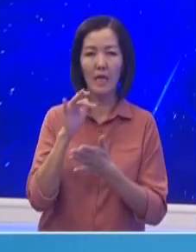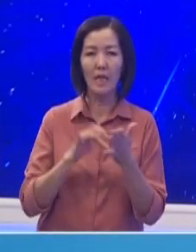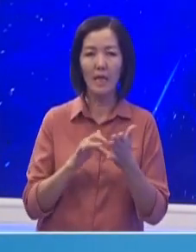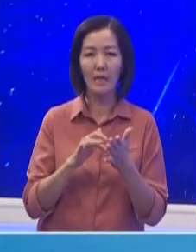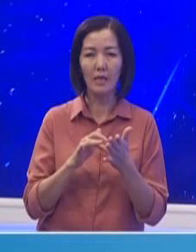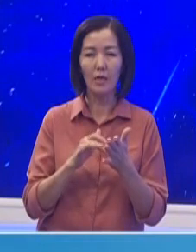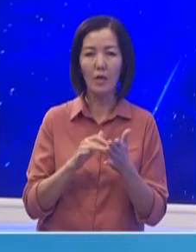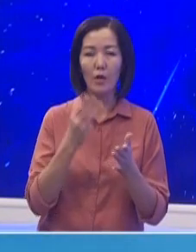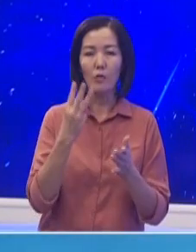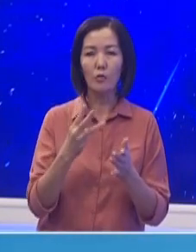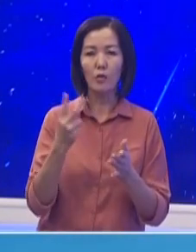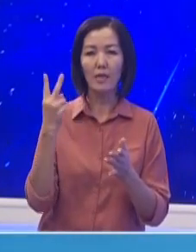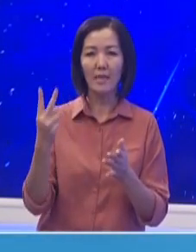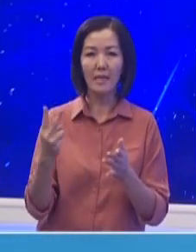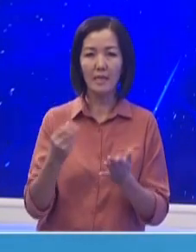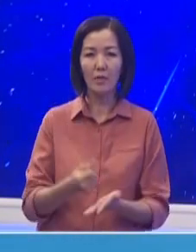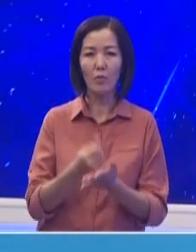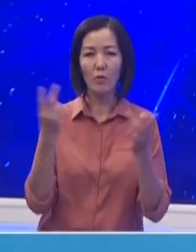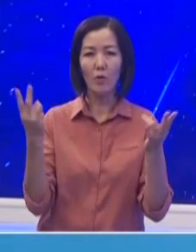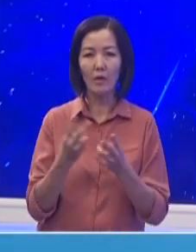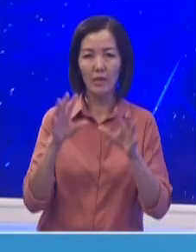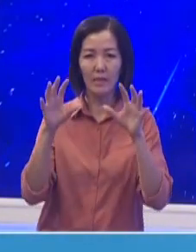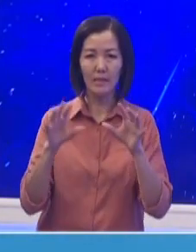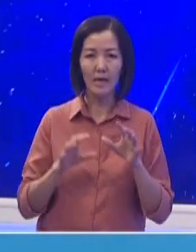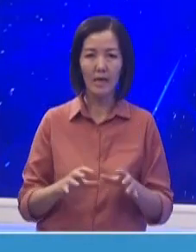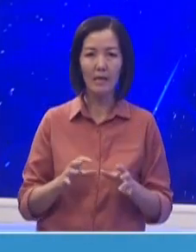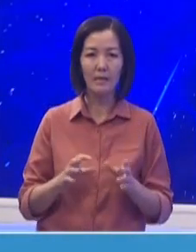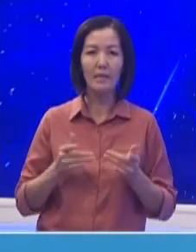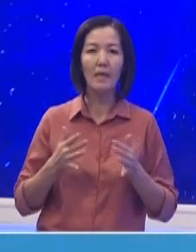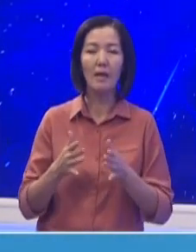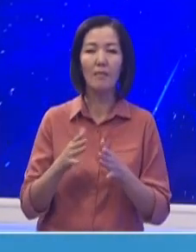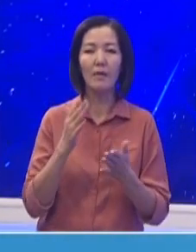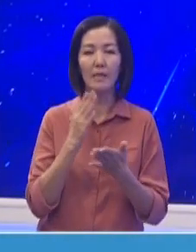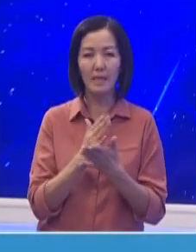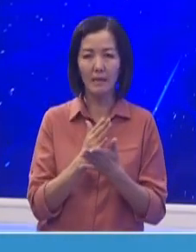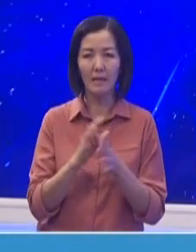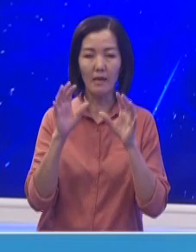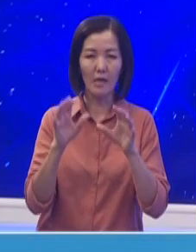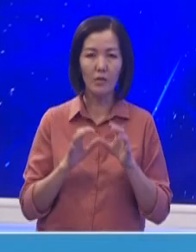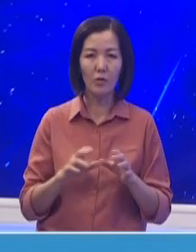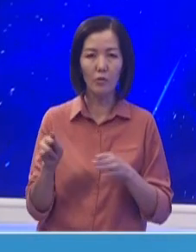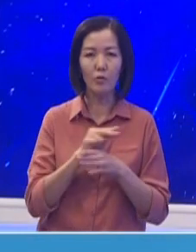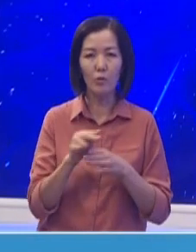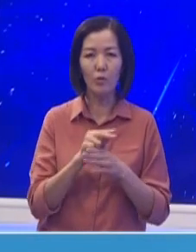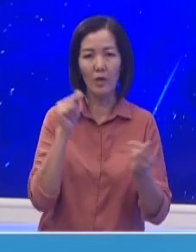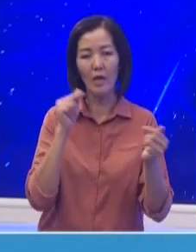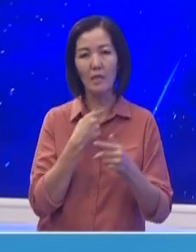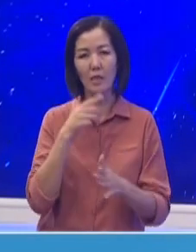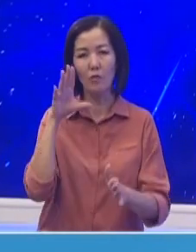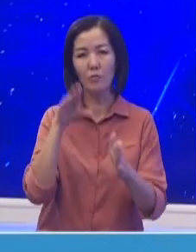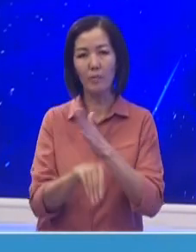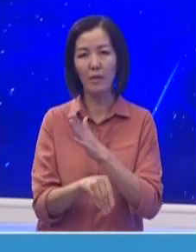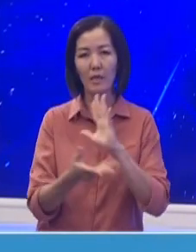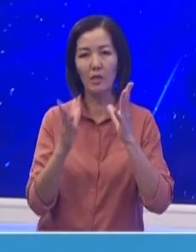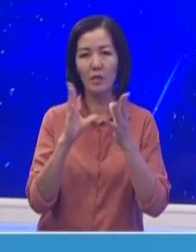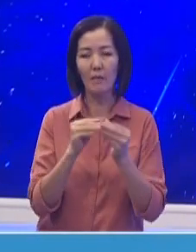Астананың кемінде 3/2-сінде қолдау қажеттігі туралы конституциялық заң талабы сақталды. Конституциялық түзетулерге қарсы дауыс берген